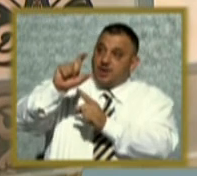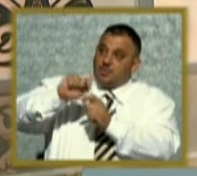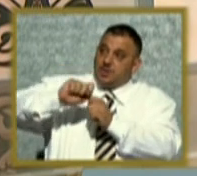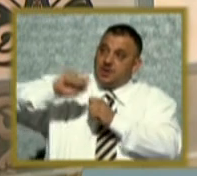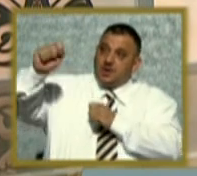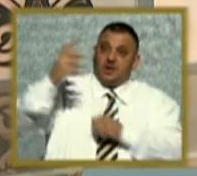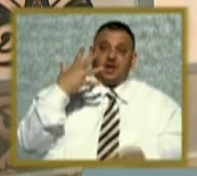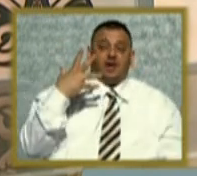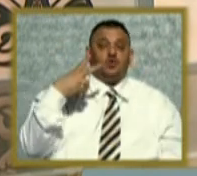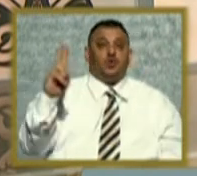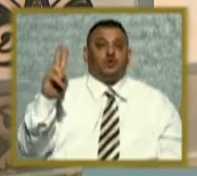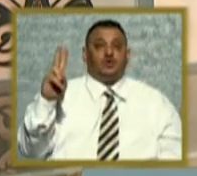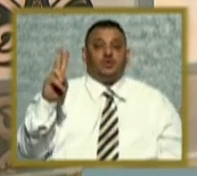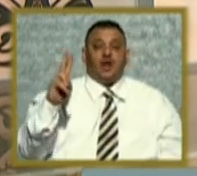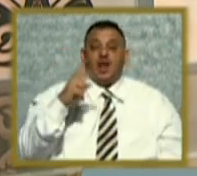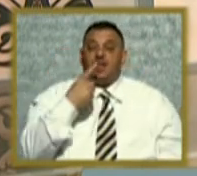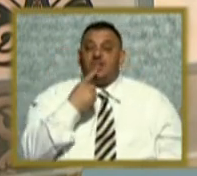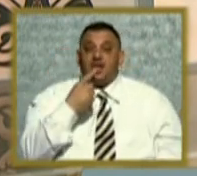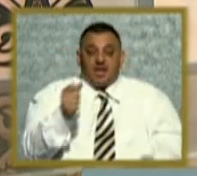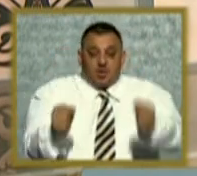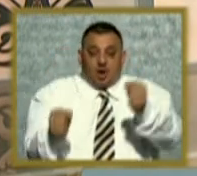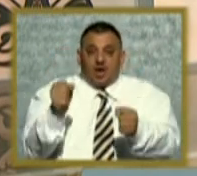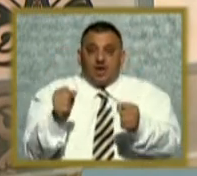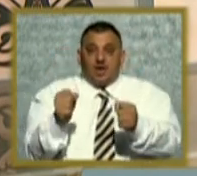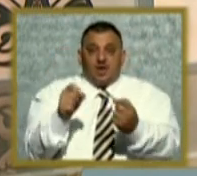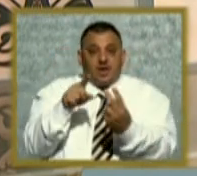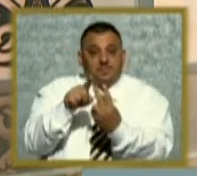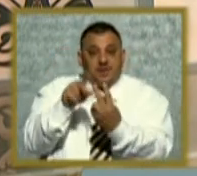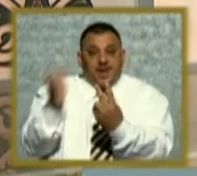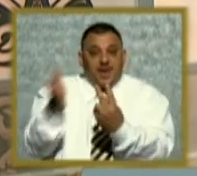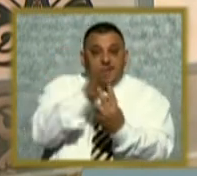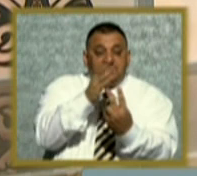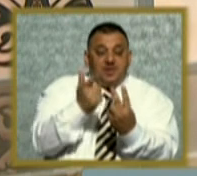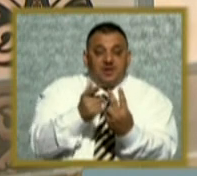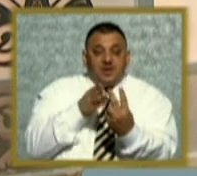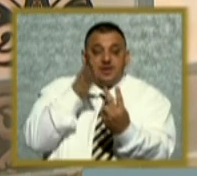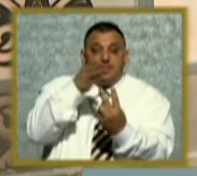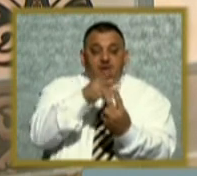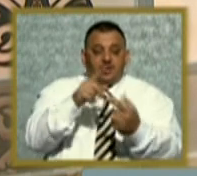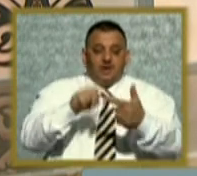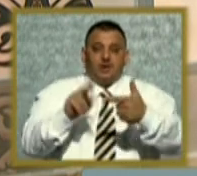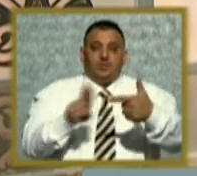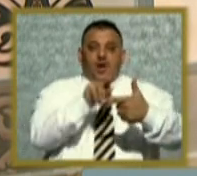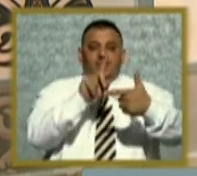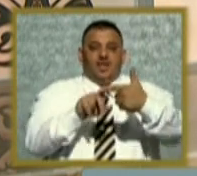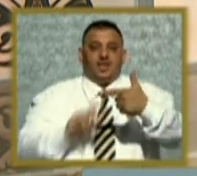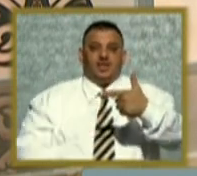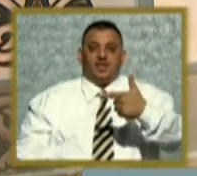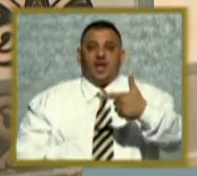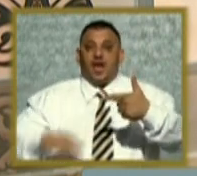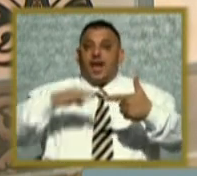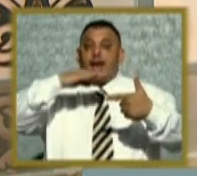حوالي 25 دقيقة سواقة. نعم. السؤال الثاني